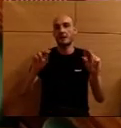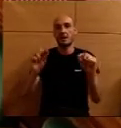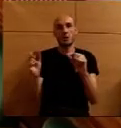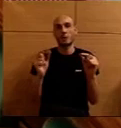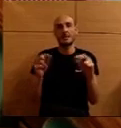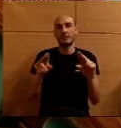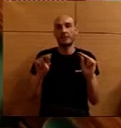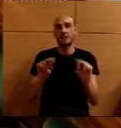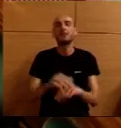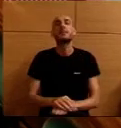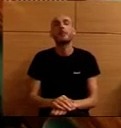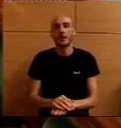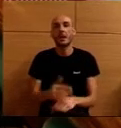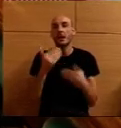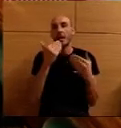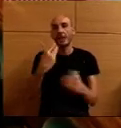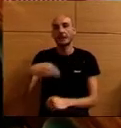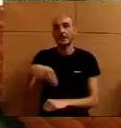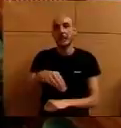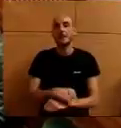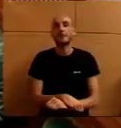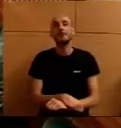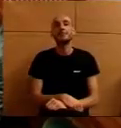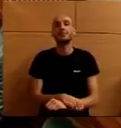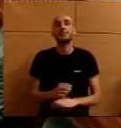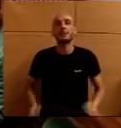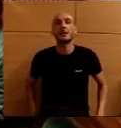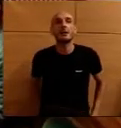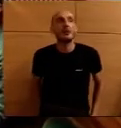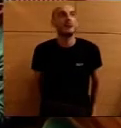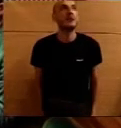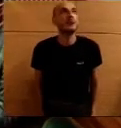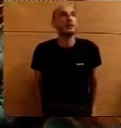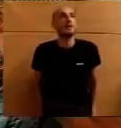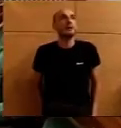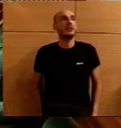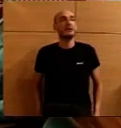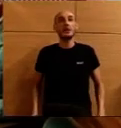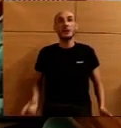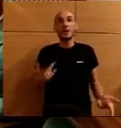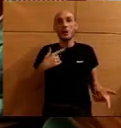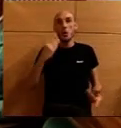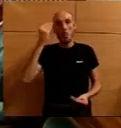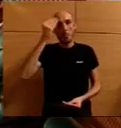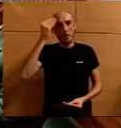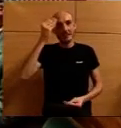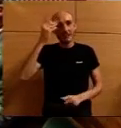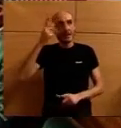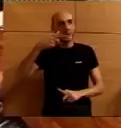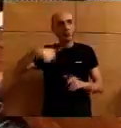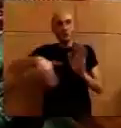torn. Gràcies, president. No pensava jo que anava a anar sentant a pressa a constituir l'associació. Pensava que acabaríem el pleno primer